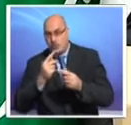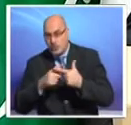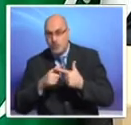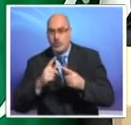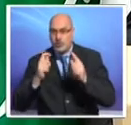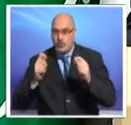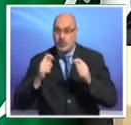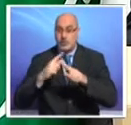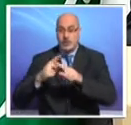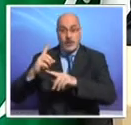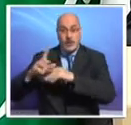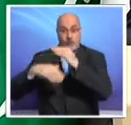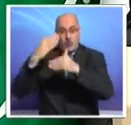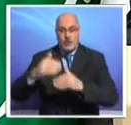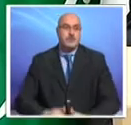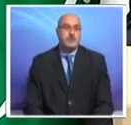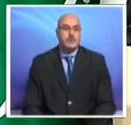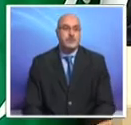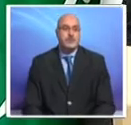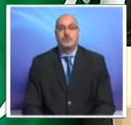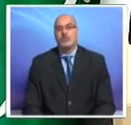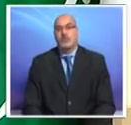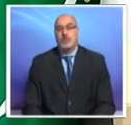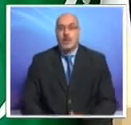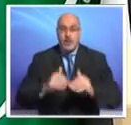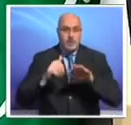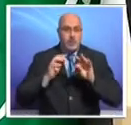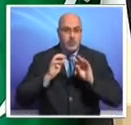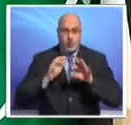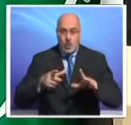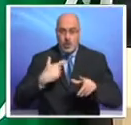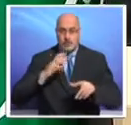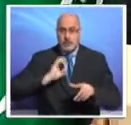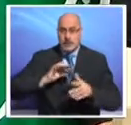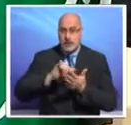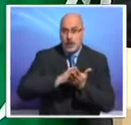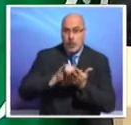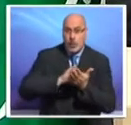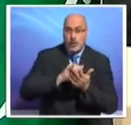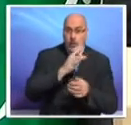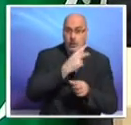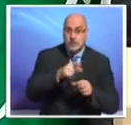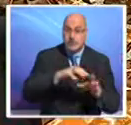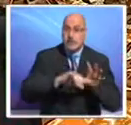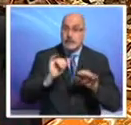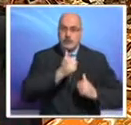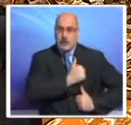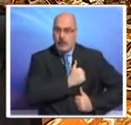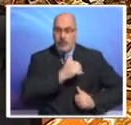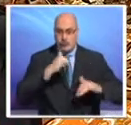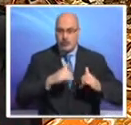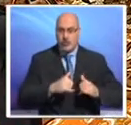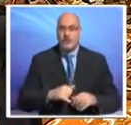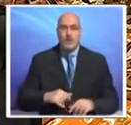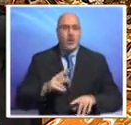وكذا التنموي. فبالموازاة مع عملية الاستئصال التي اطلع بها جيشنا الوطني الشعبي